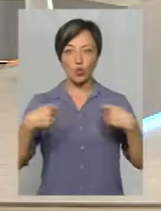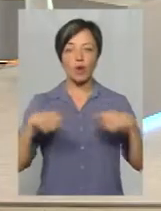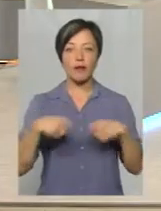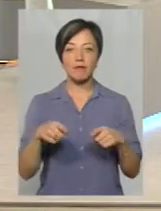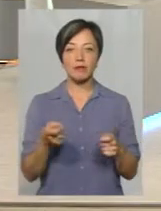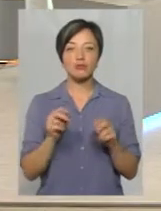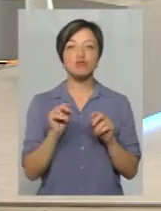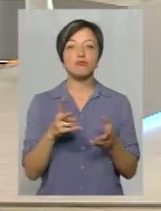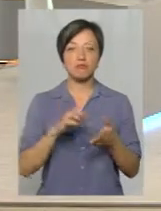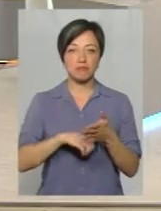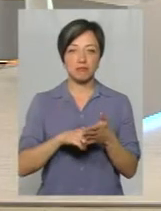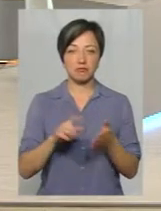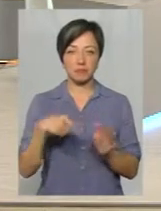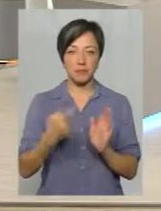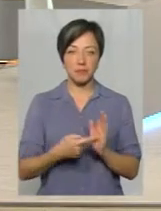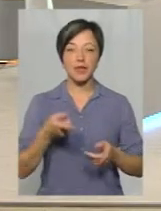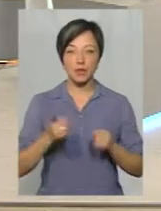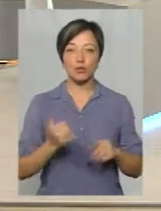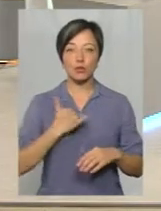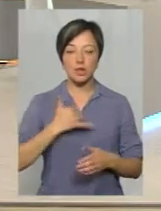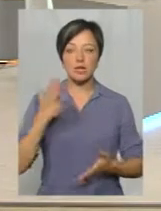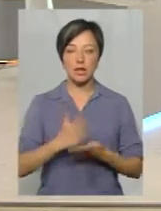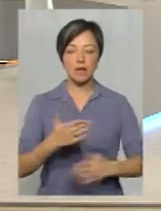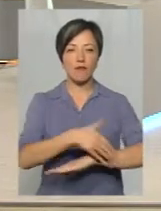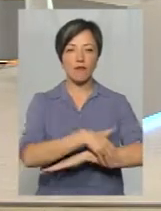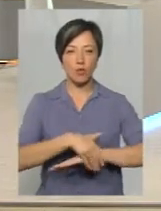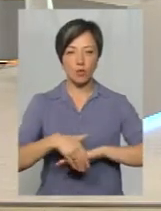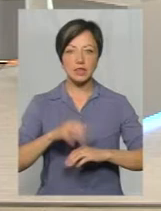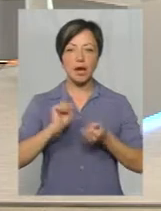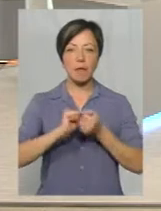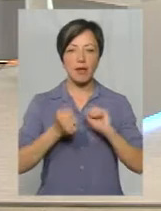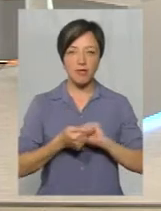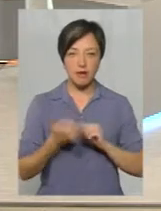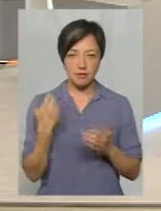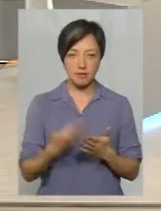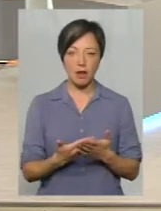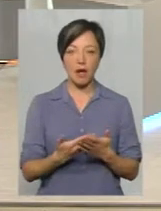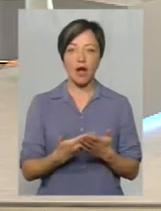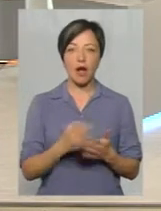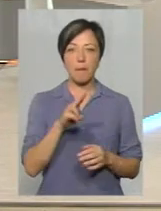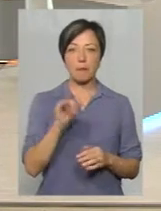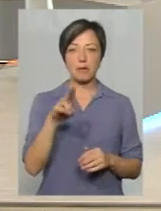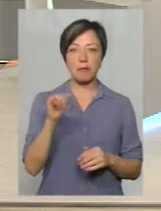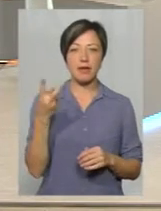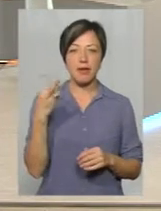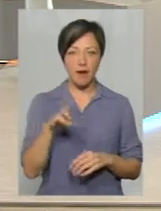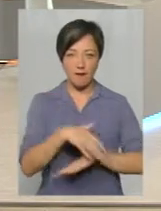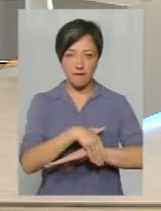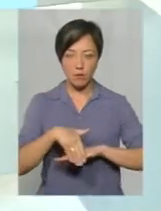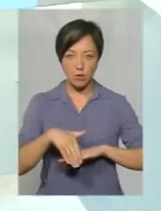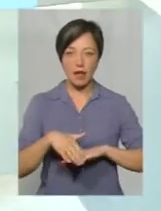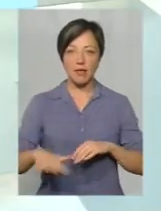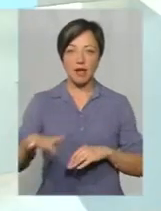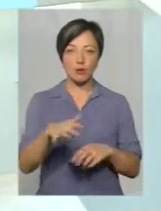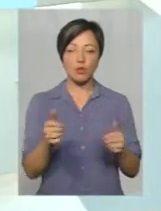пов'язане? Дійсно, у нас є такі вулиці, як вулиця Кам'янецька, Проскурівського підпілля,